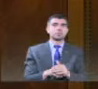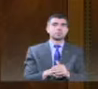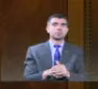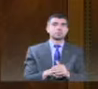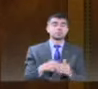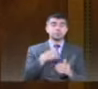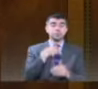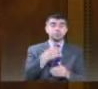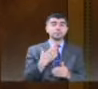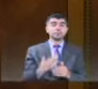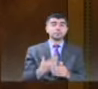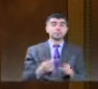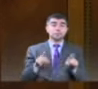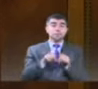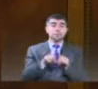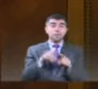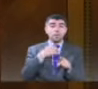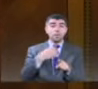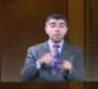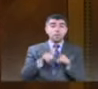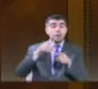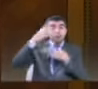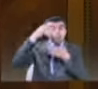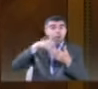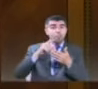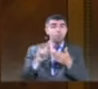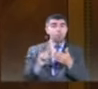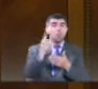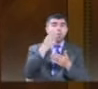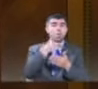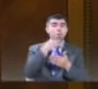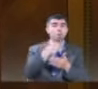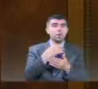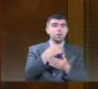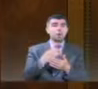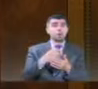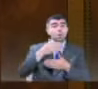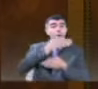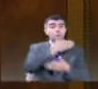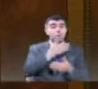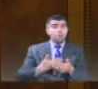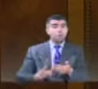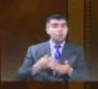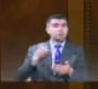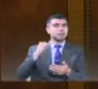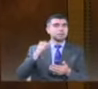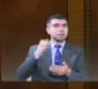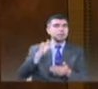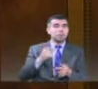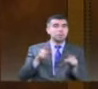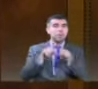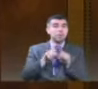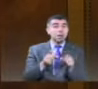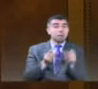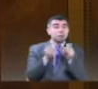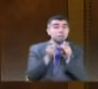إننا نعتبر الوضع الممنوح للمغرب استثنائيا، فعلى الحكومة التركيز بشكل أكبر على